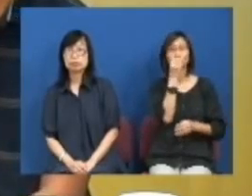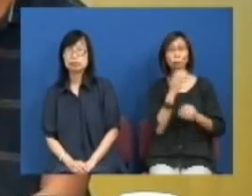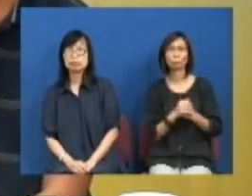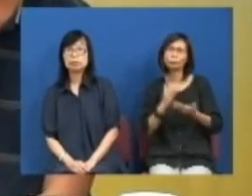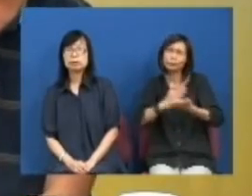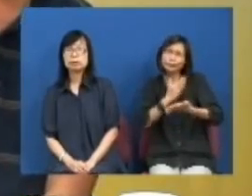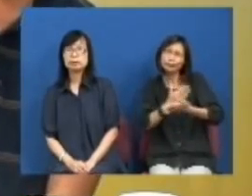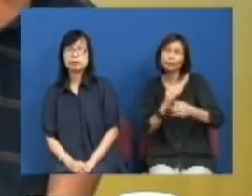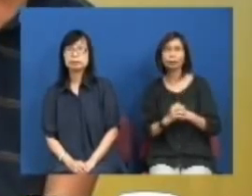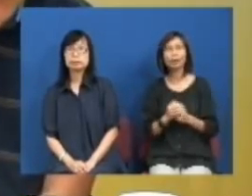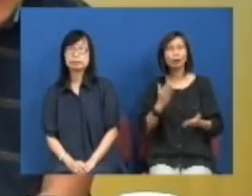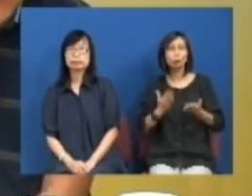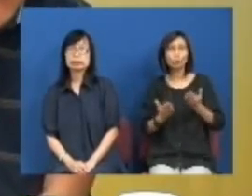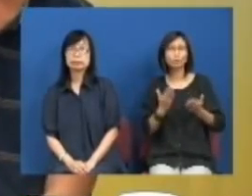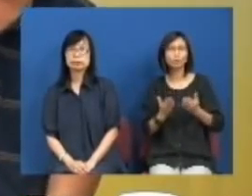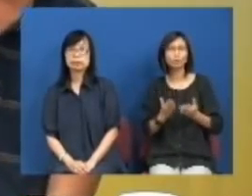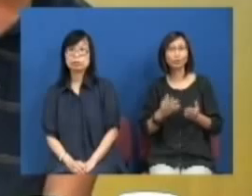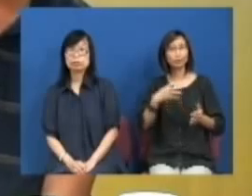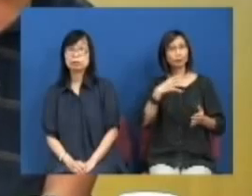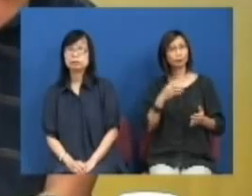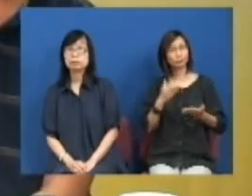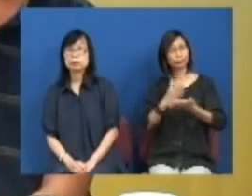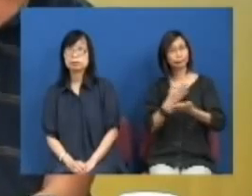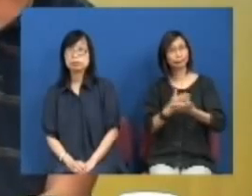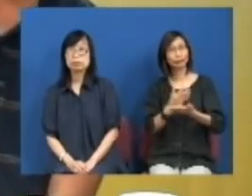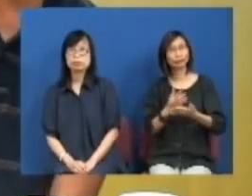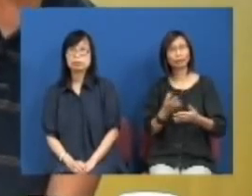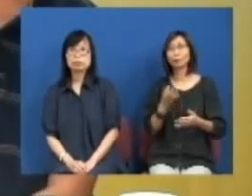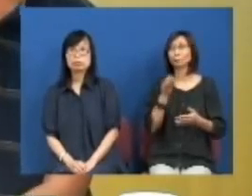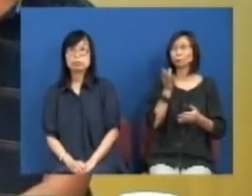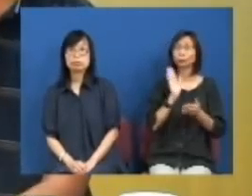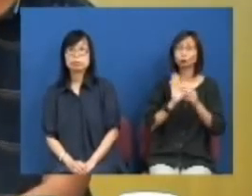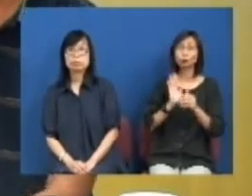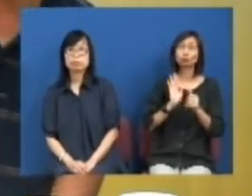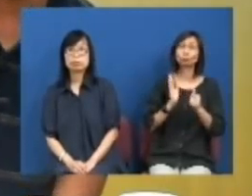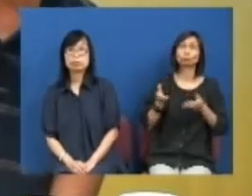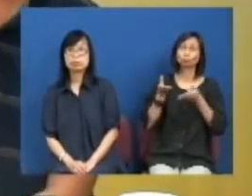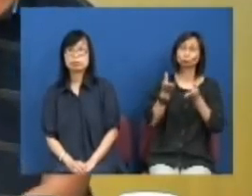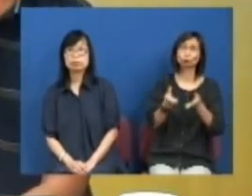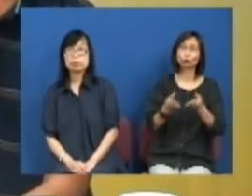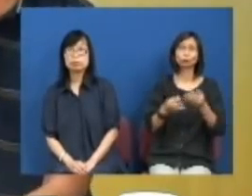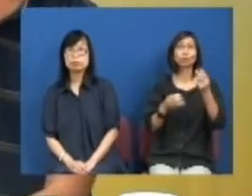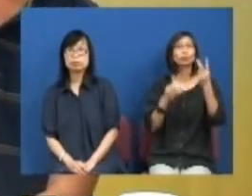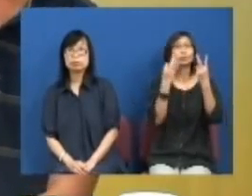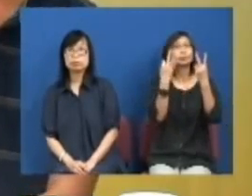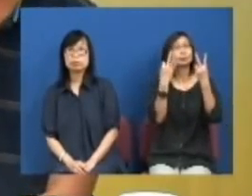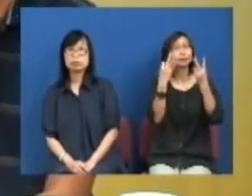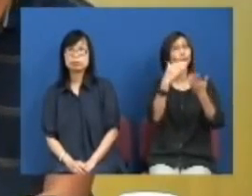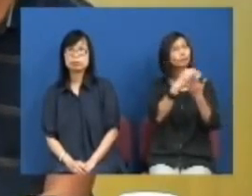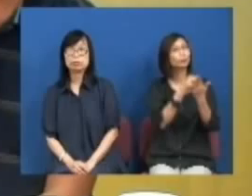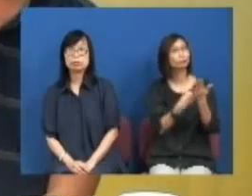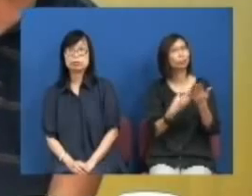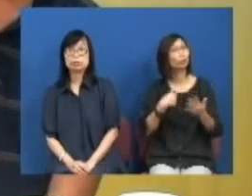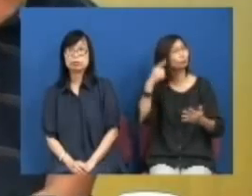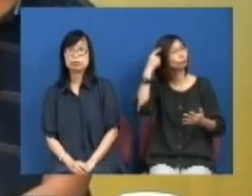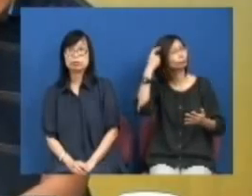以為香港人對23條嗰種抗拒已經係跌到最低啦，咁所以咧就算推23條咧都冇香港人反對嘅咁樣，咁我唔知道范太點諗